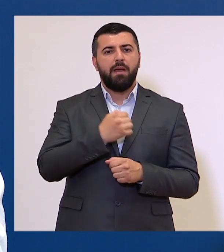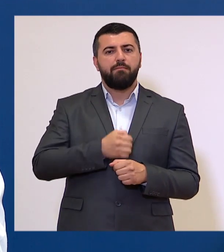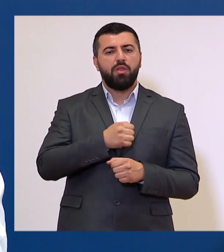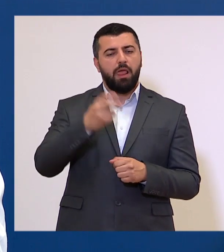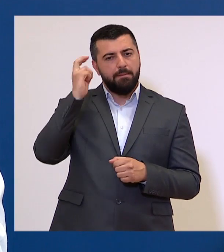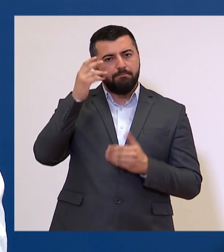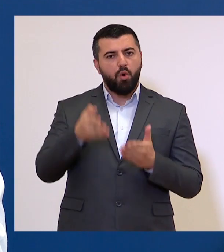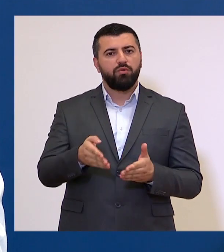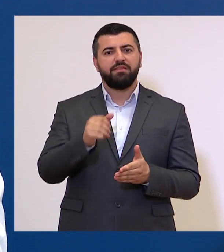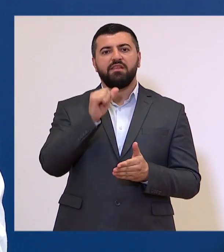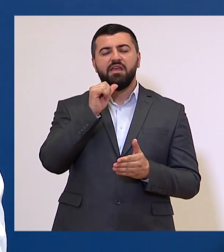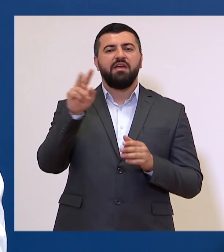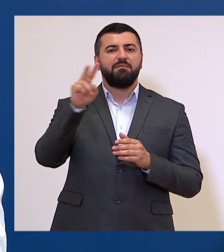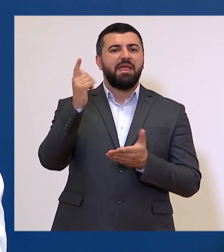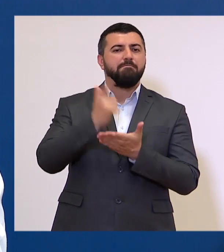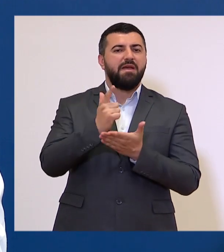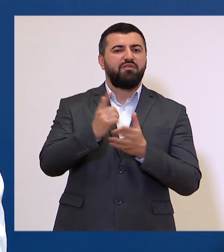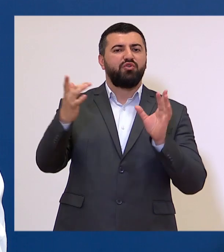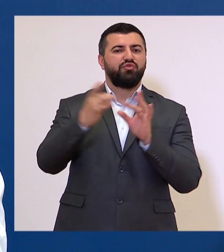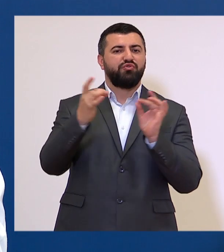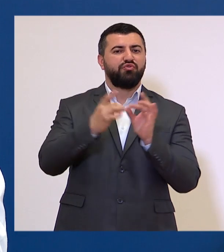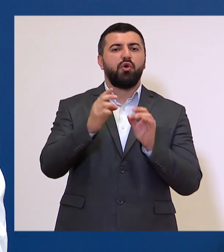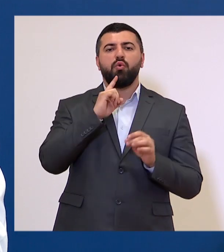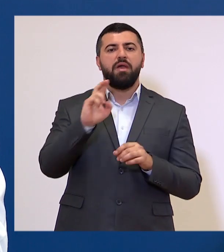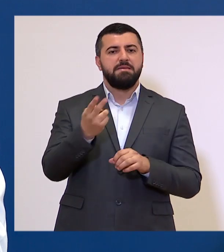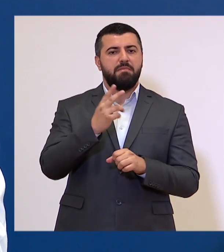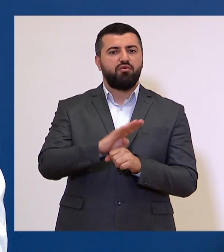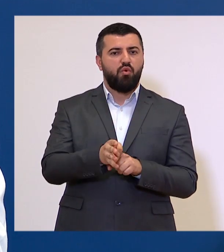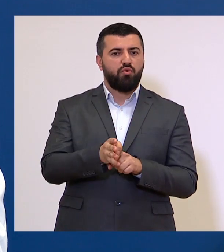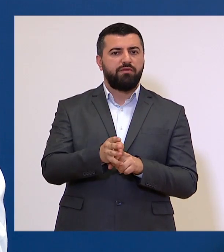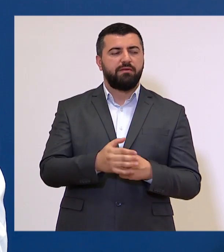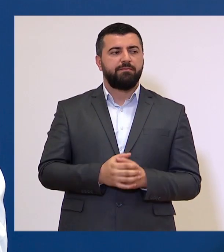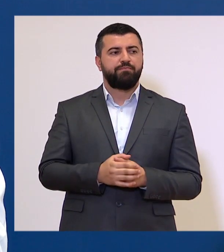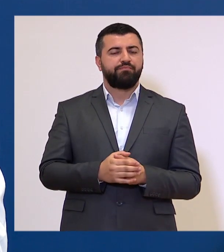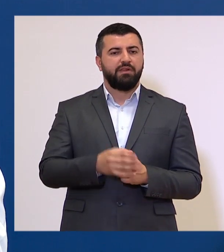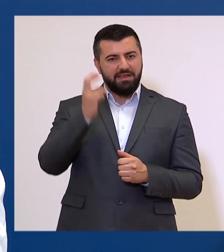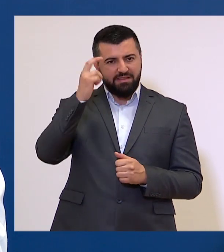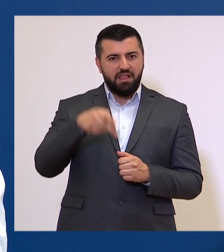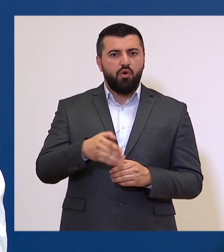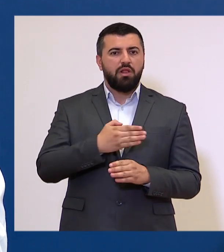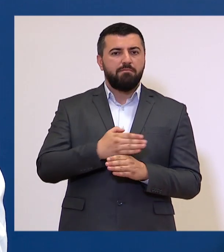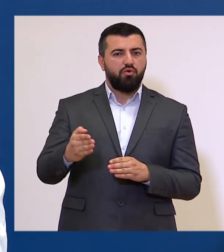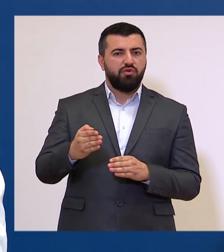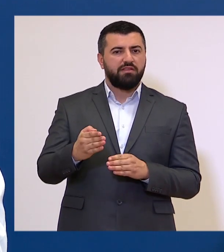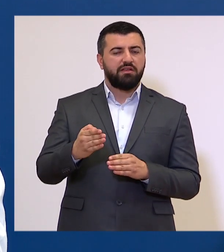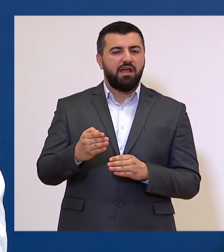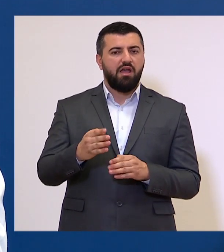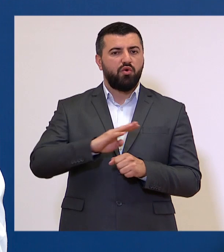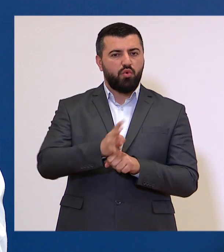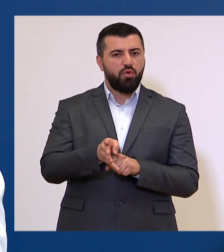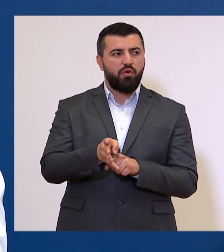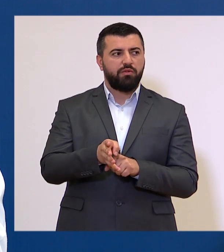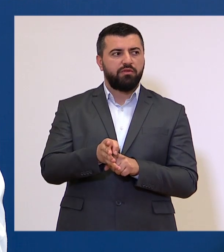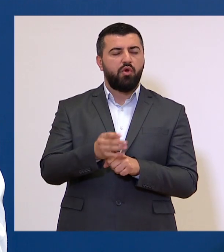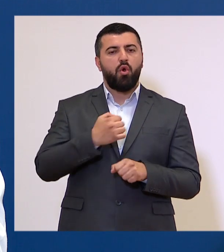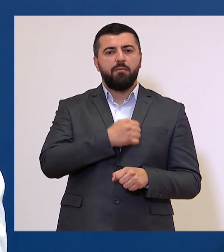iz Podgorice i kontakti su ranijih slučajeva. U Crnoj Gori je od početka dešavanja od